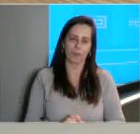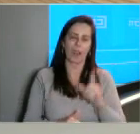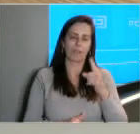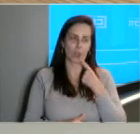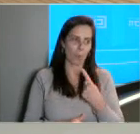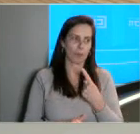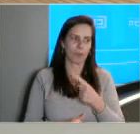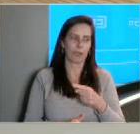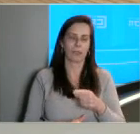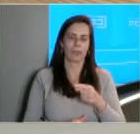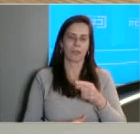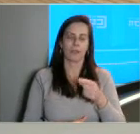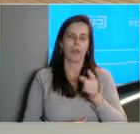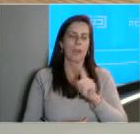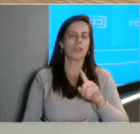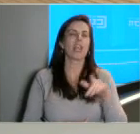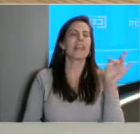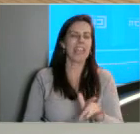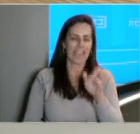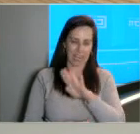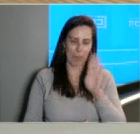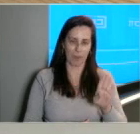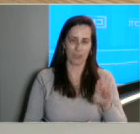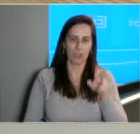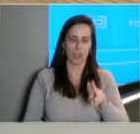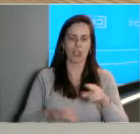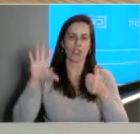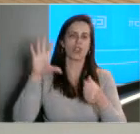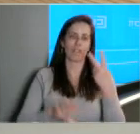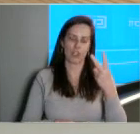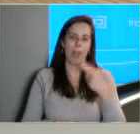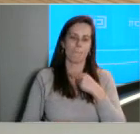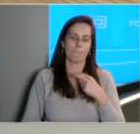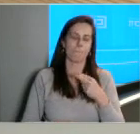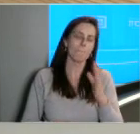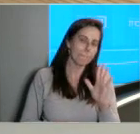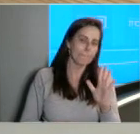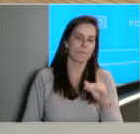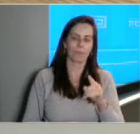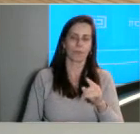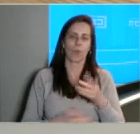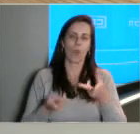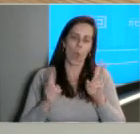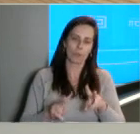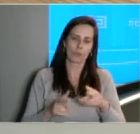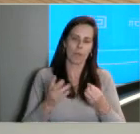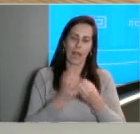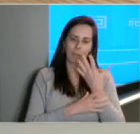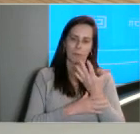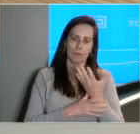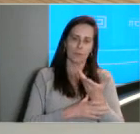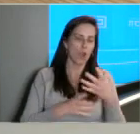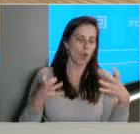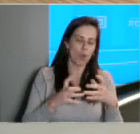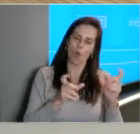זה אומר שלגוש האנטי-ביבי, כל מי שמתנגד לנתניהו, יש 62 מנדטים, יכולה אופציה אולי להקים